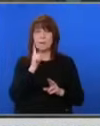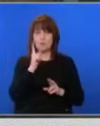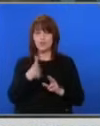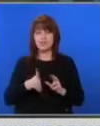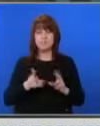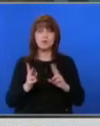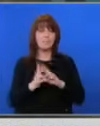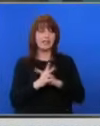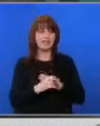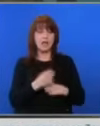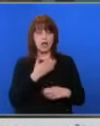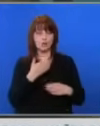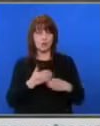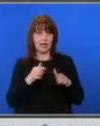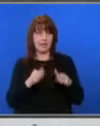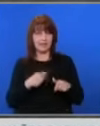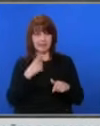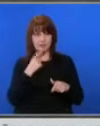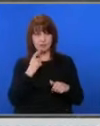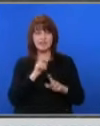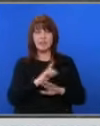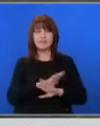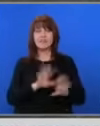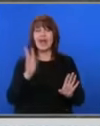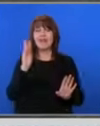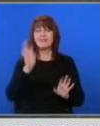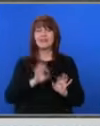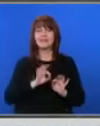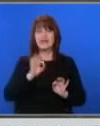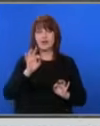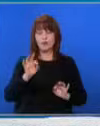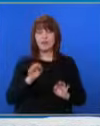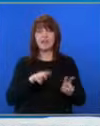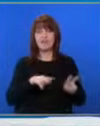края на тази година трябва да бъде завършено 30 км-овото трасе между Видин и Макреш.